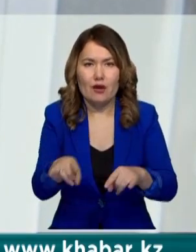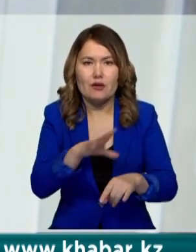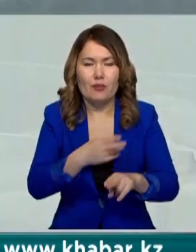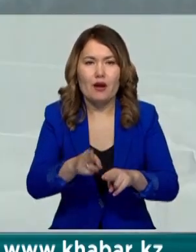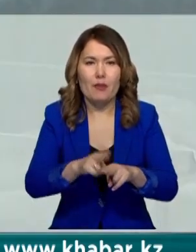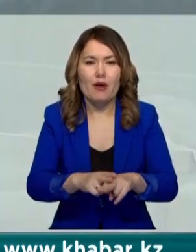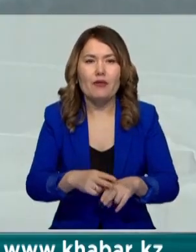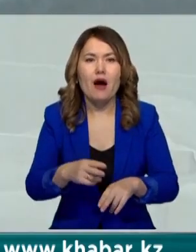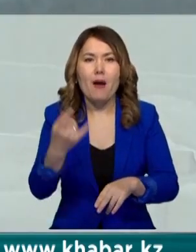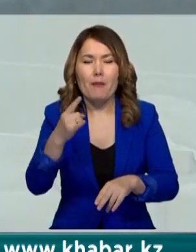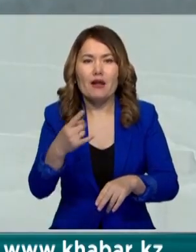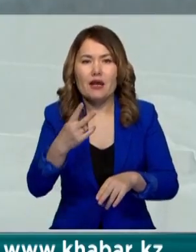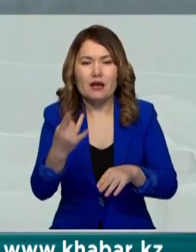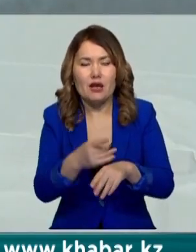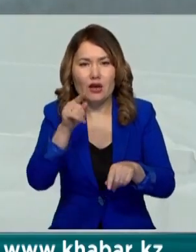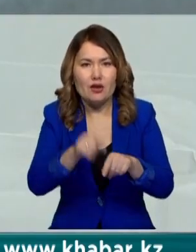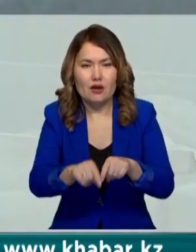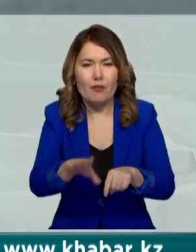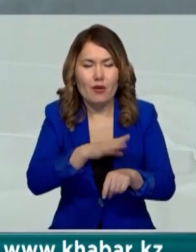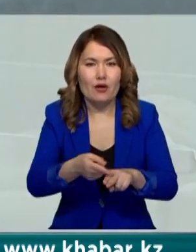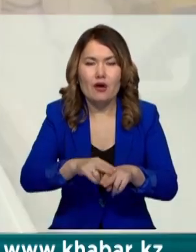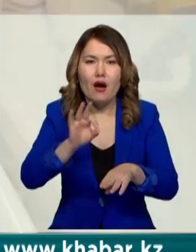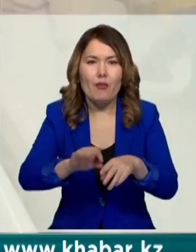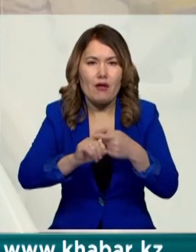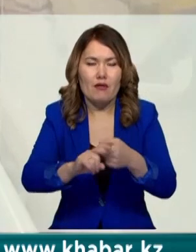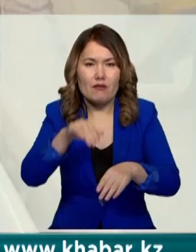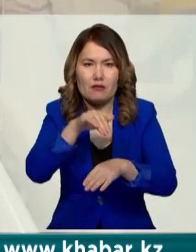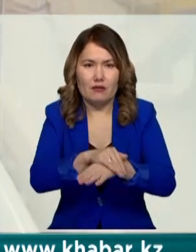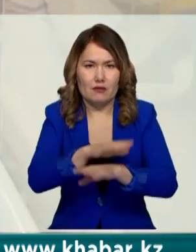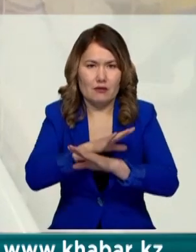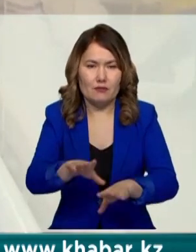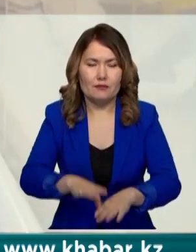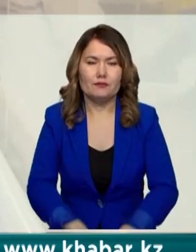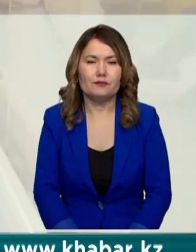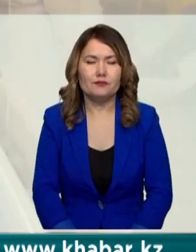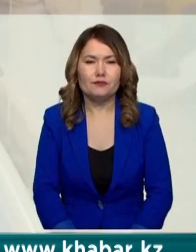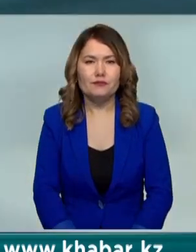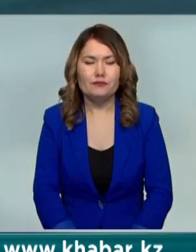Бала 2 рет тексерістен өтті. Мамандар оның әзірге карантин бөлімінде жататынын айтады.